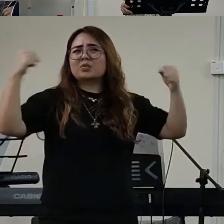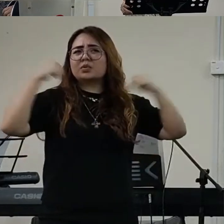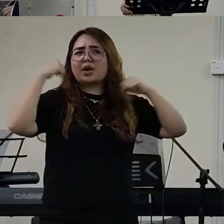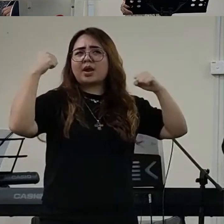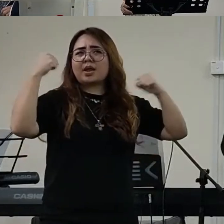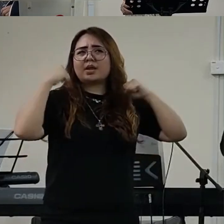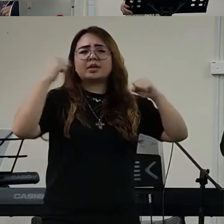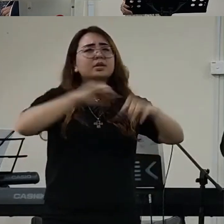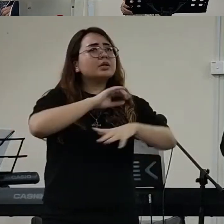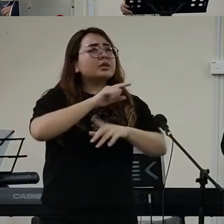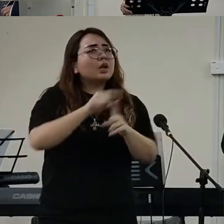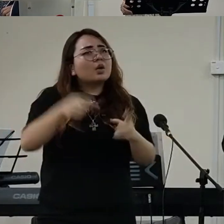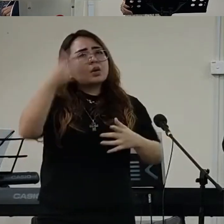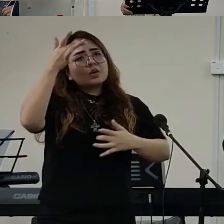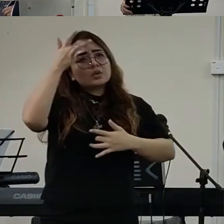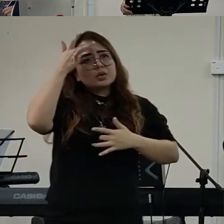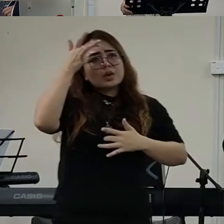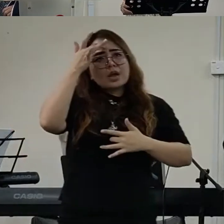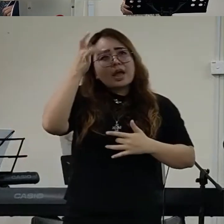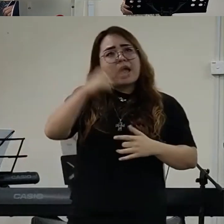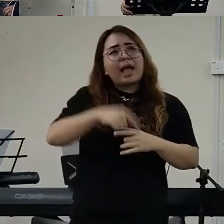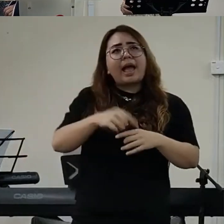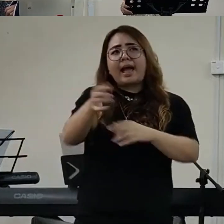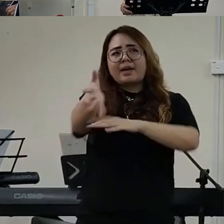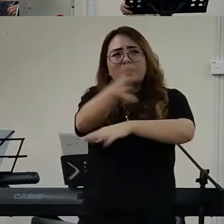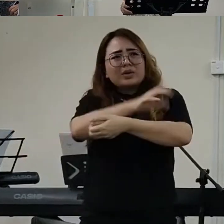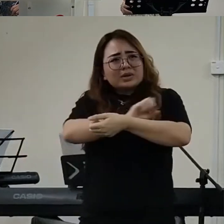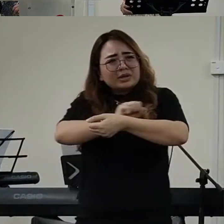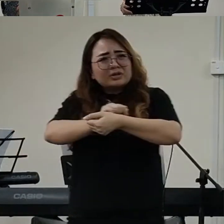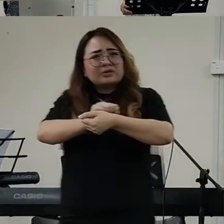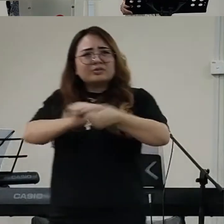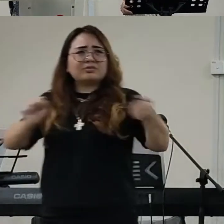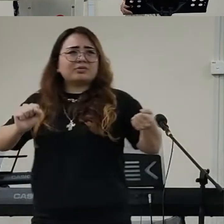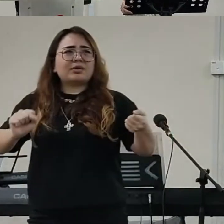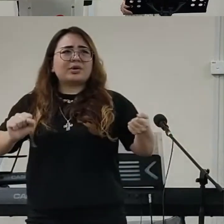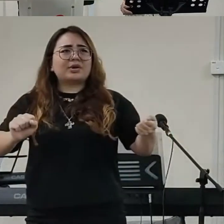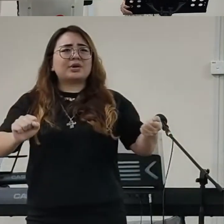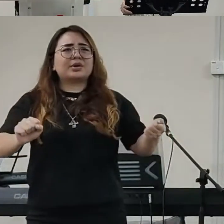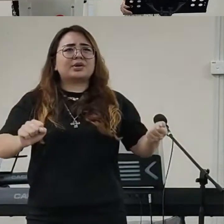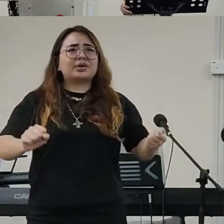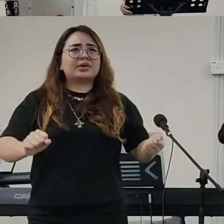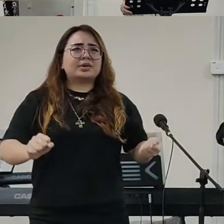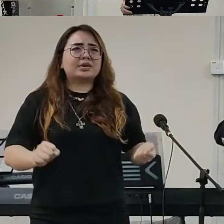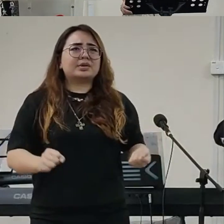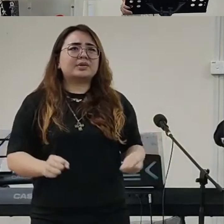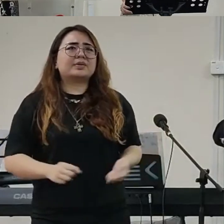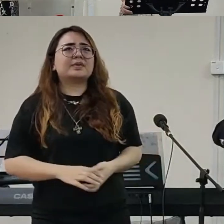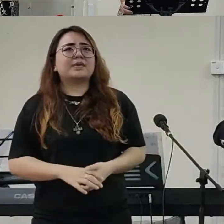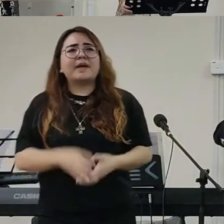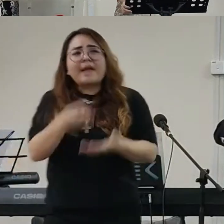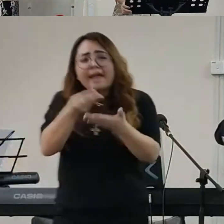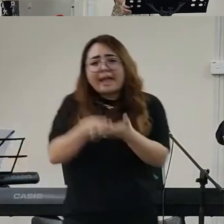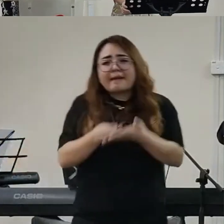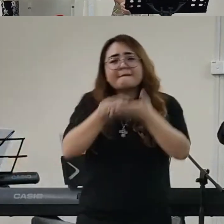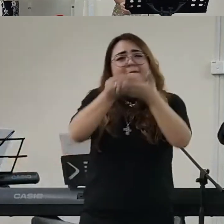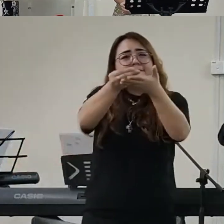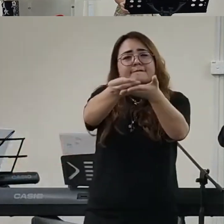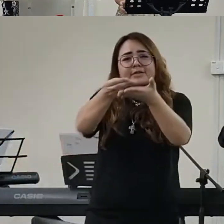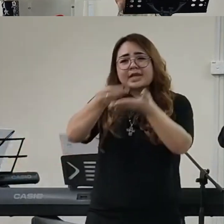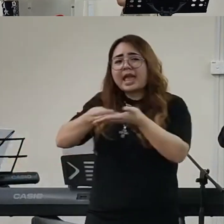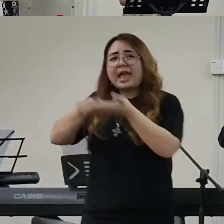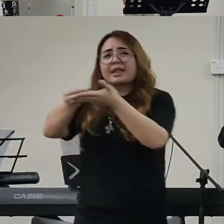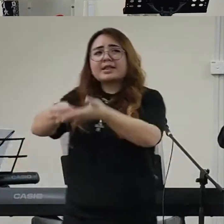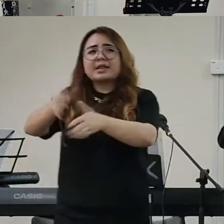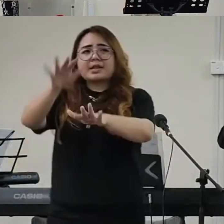will destroy the fat and the strong and feed them in judgment. 第十六节，迷失的我必寻